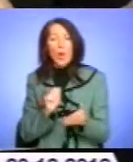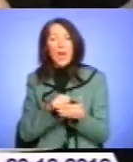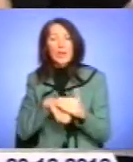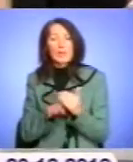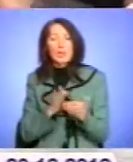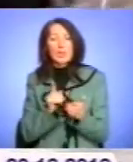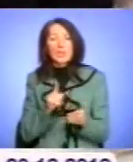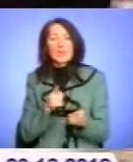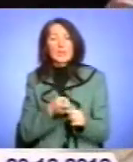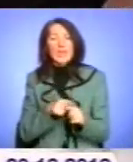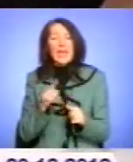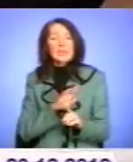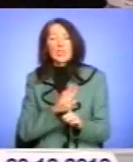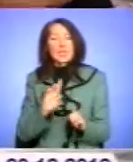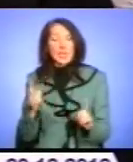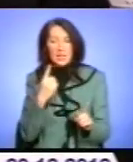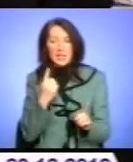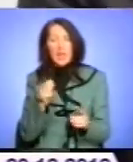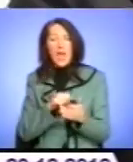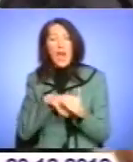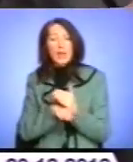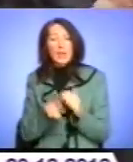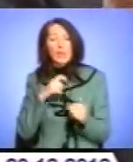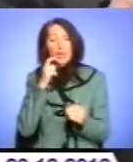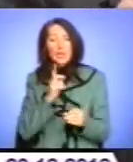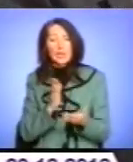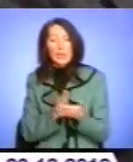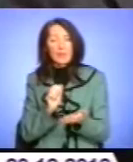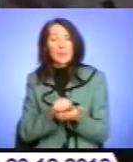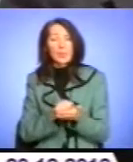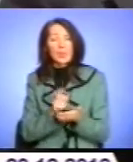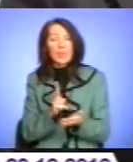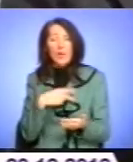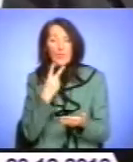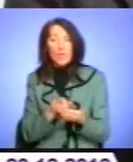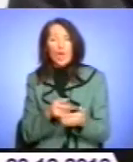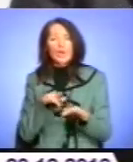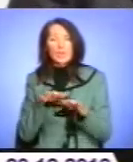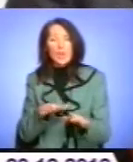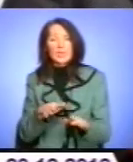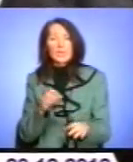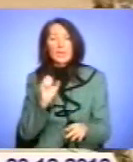не єдиний архів в Україні, де зберігаються документи, в яких відображено діяльність австрійських, польських і російських